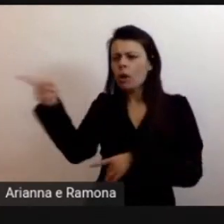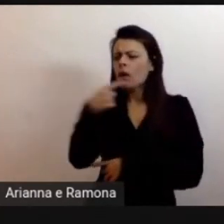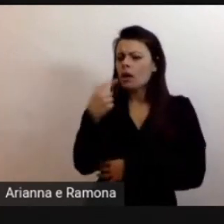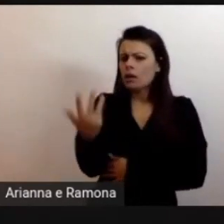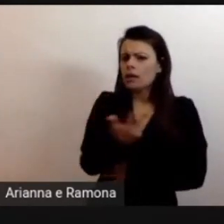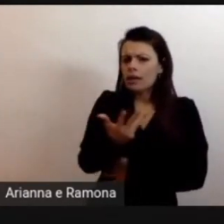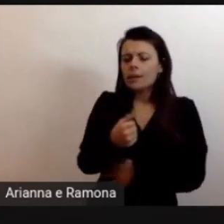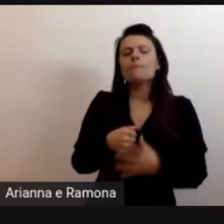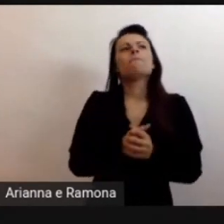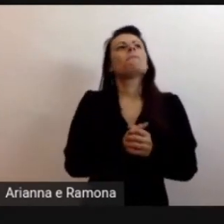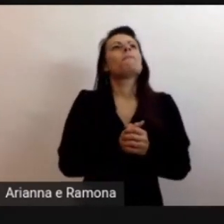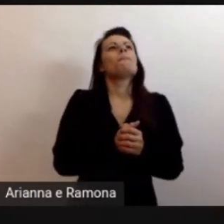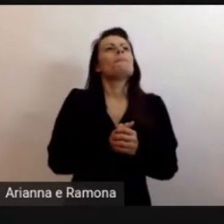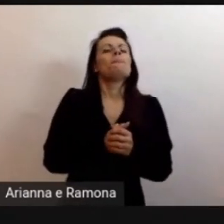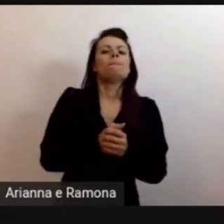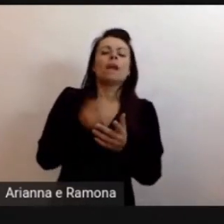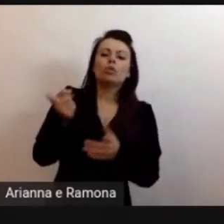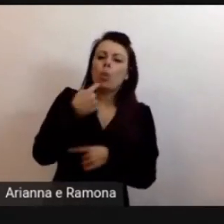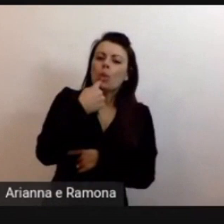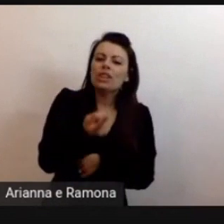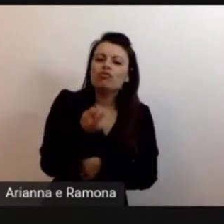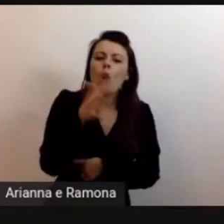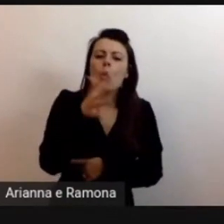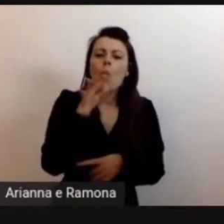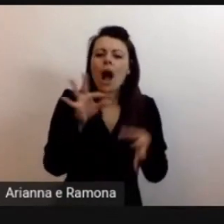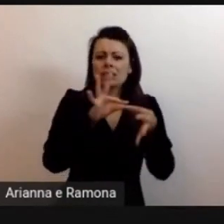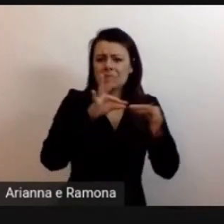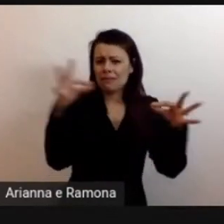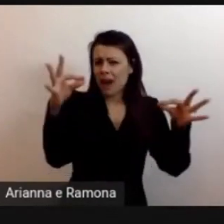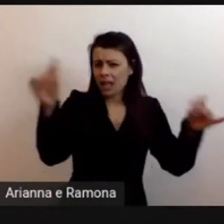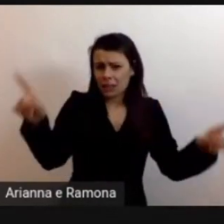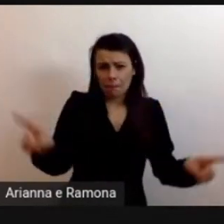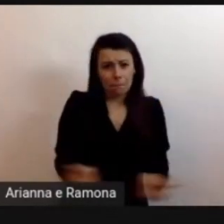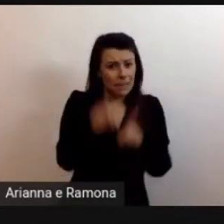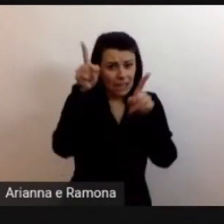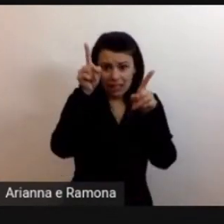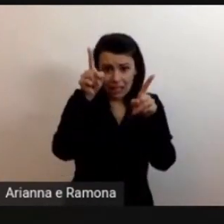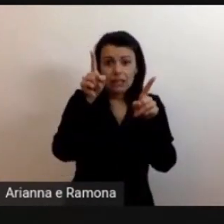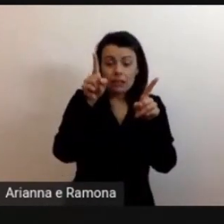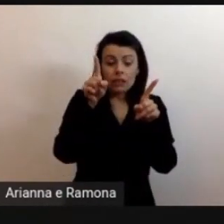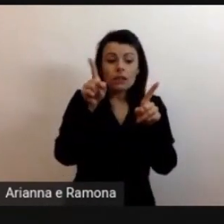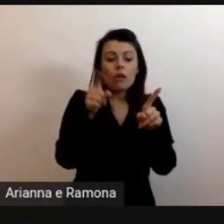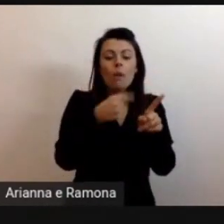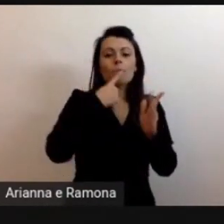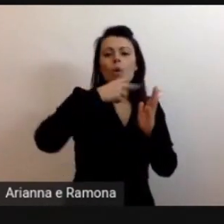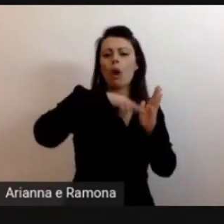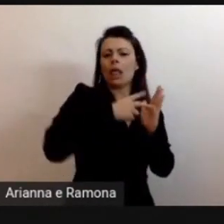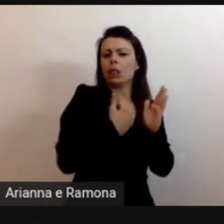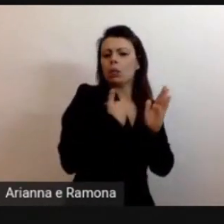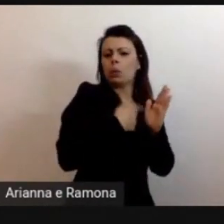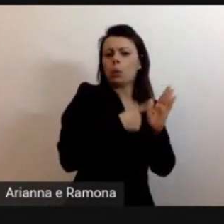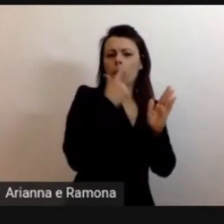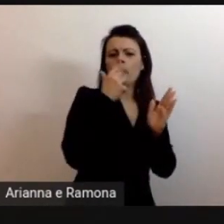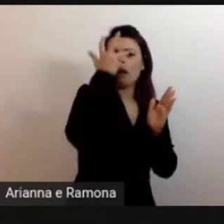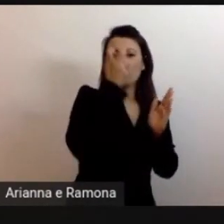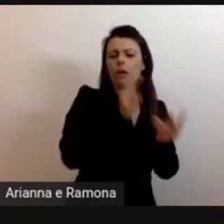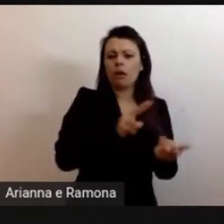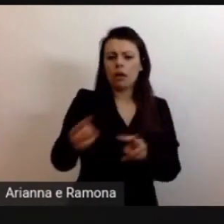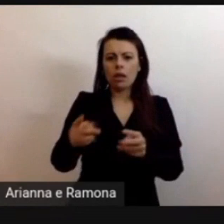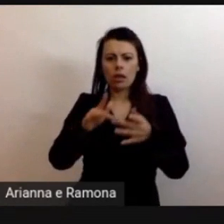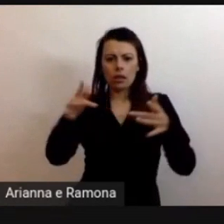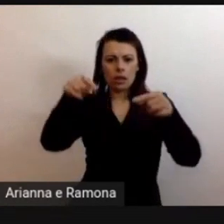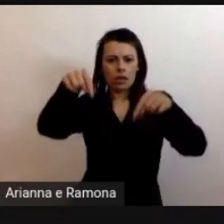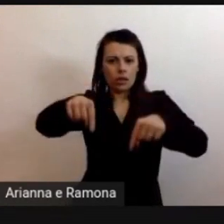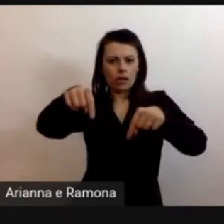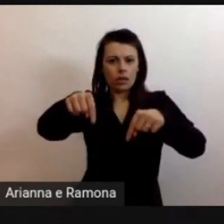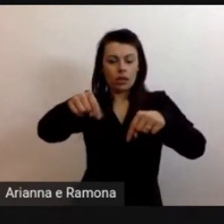riproponi quasi con le stesse parole insomma in questa stessa lettura applicata la condizione